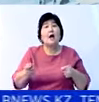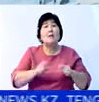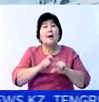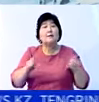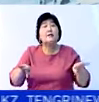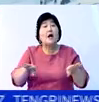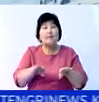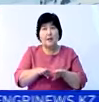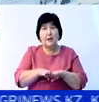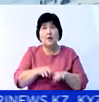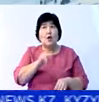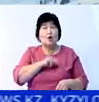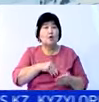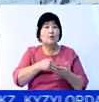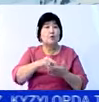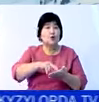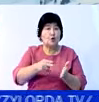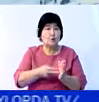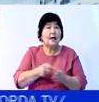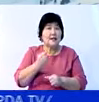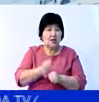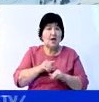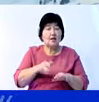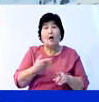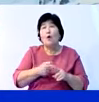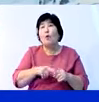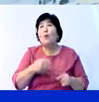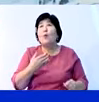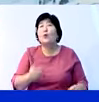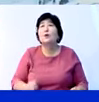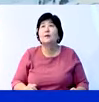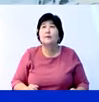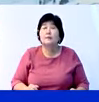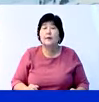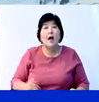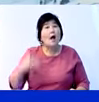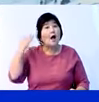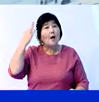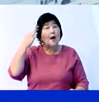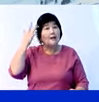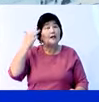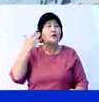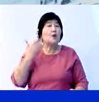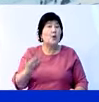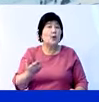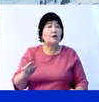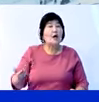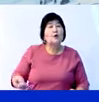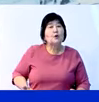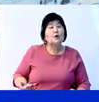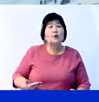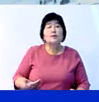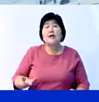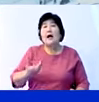бірлесіп жұмыс жоспары жасалды. Оған мақсаты осы. Тұрмыстағы